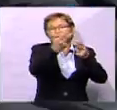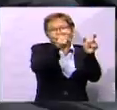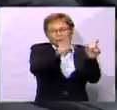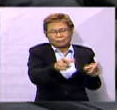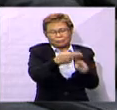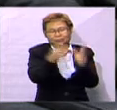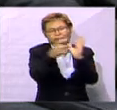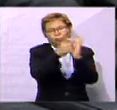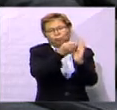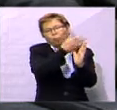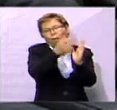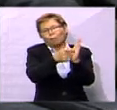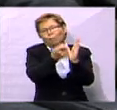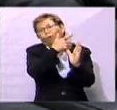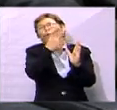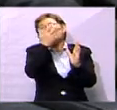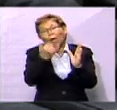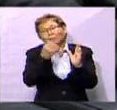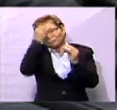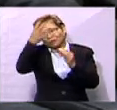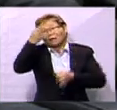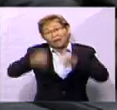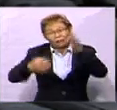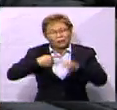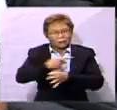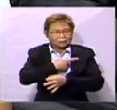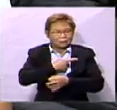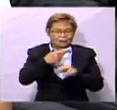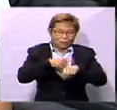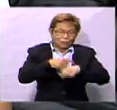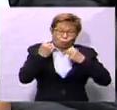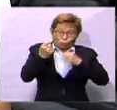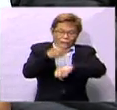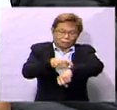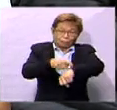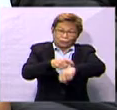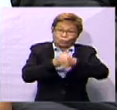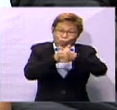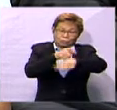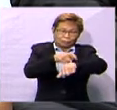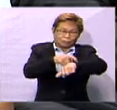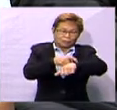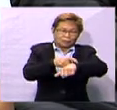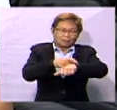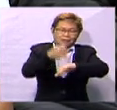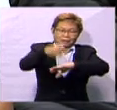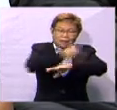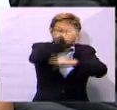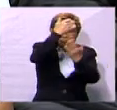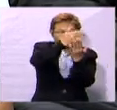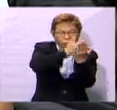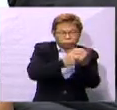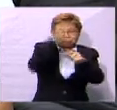tersenarai tetapi kalau kita mengukulkan timing dia mengikut garis garis yang telah kita